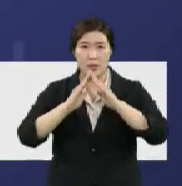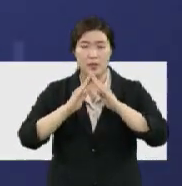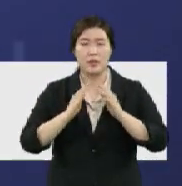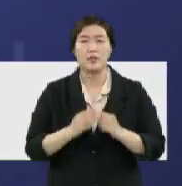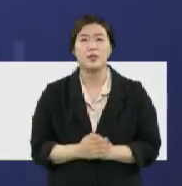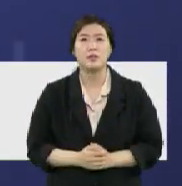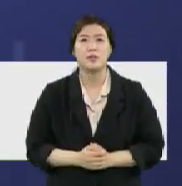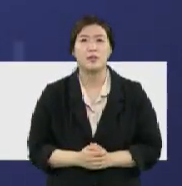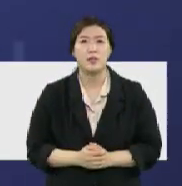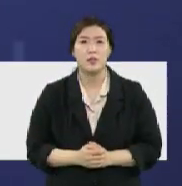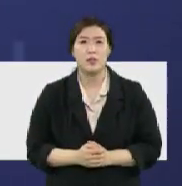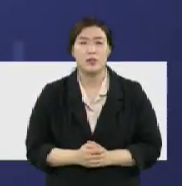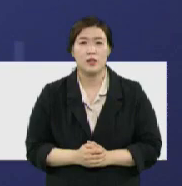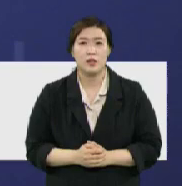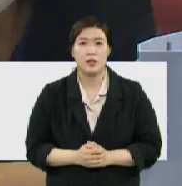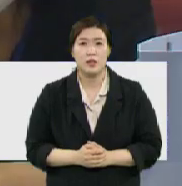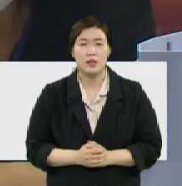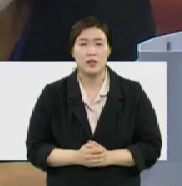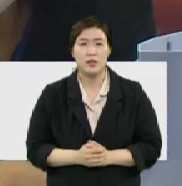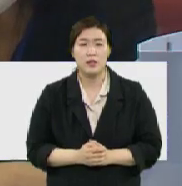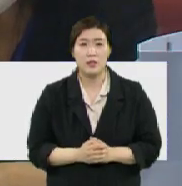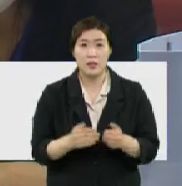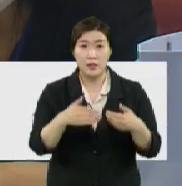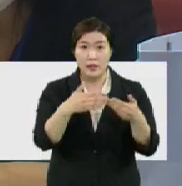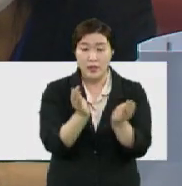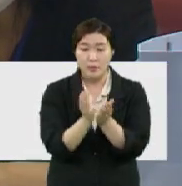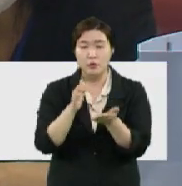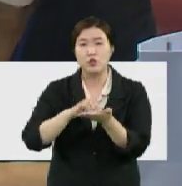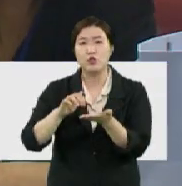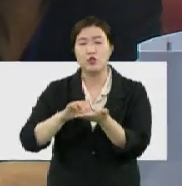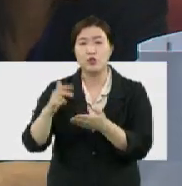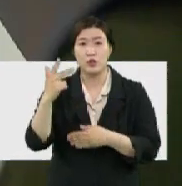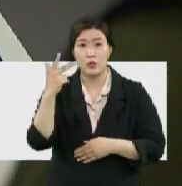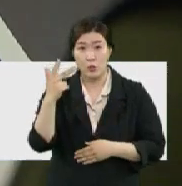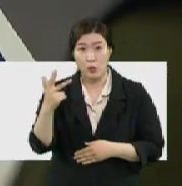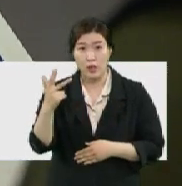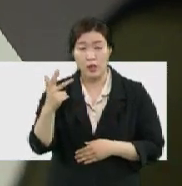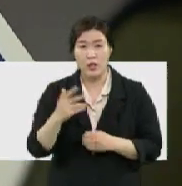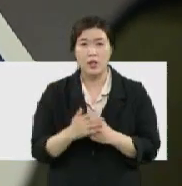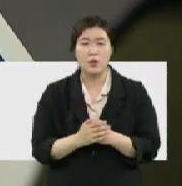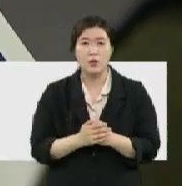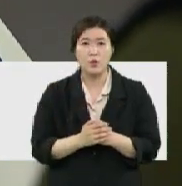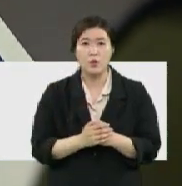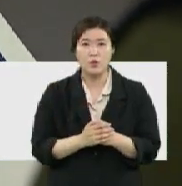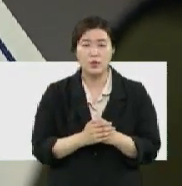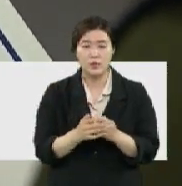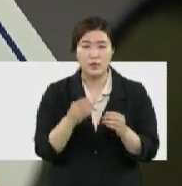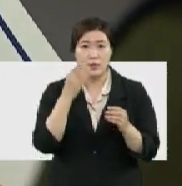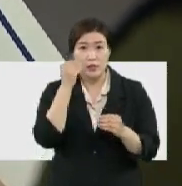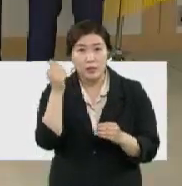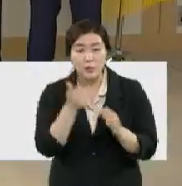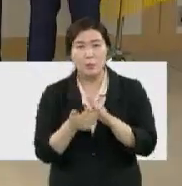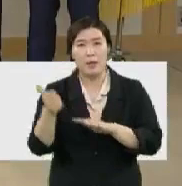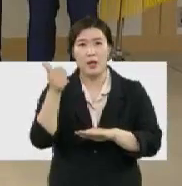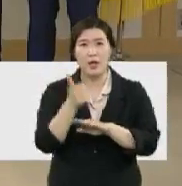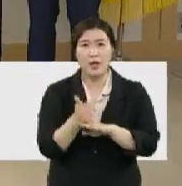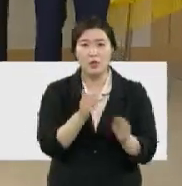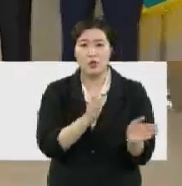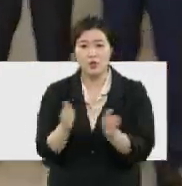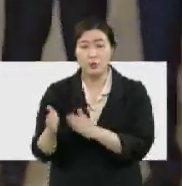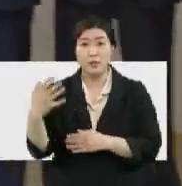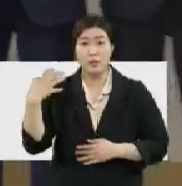출범했습니다 1 국익과 7 팀으로 구성된 조직 이는 uc lg 총애 성공적인 개최를 체계적으로